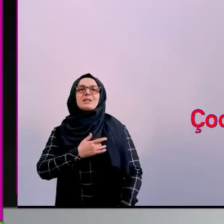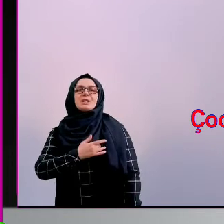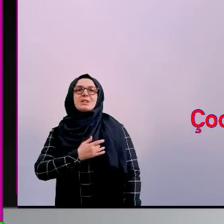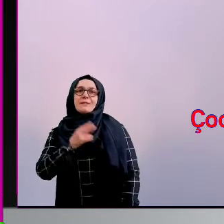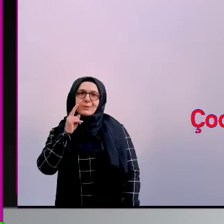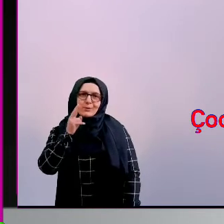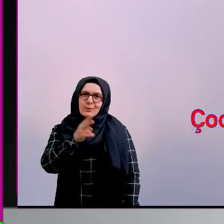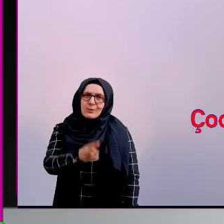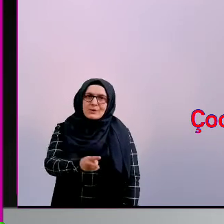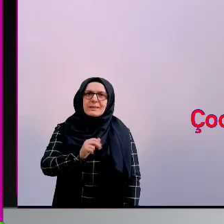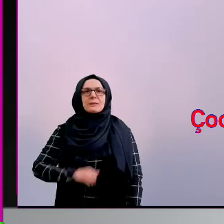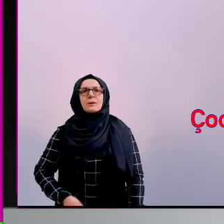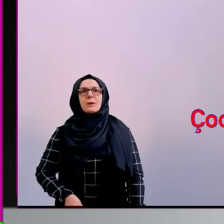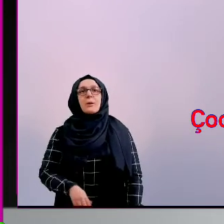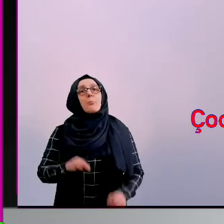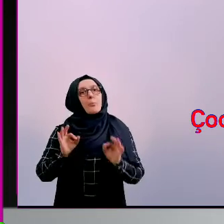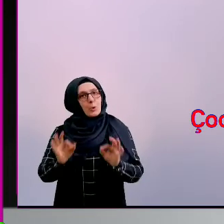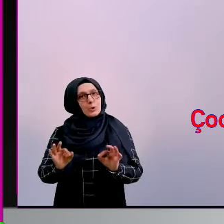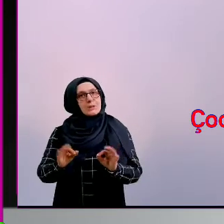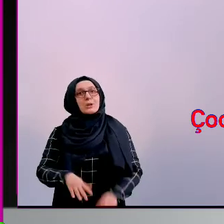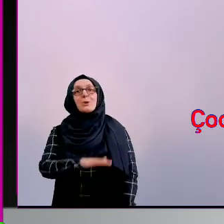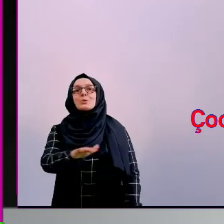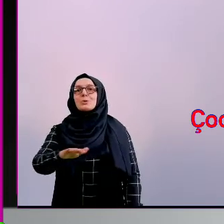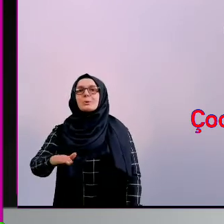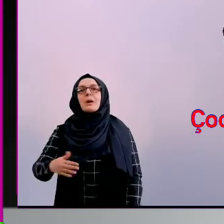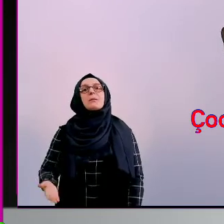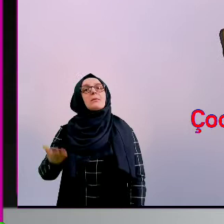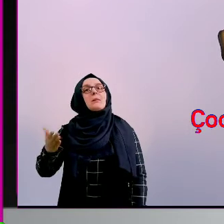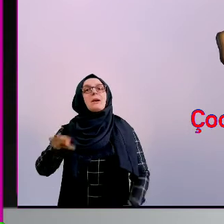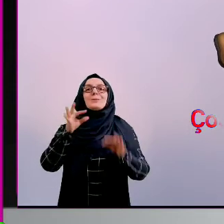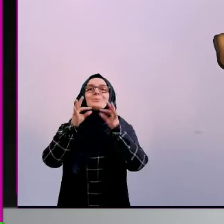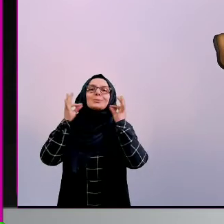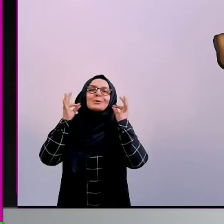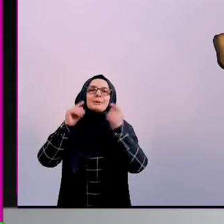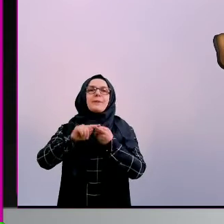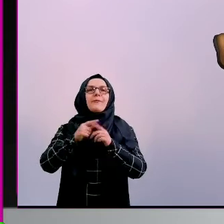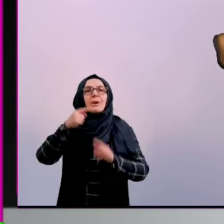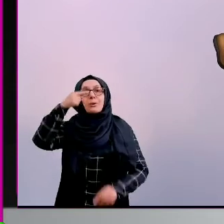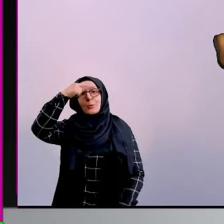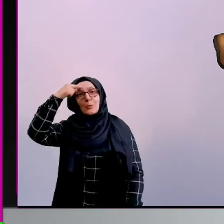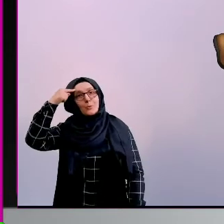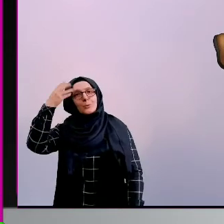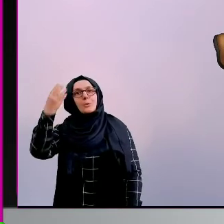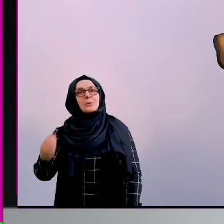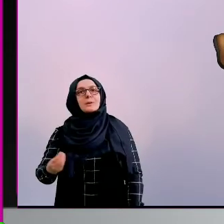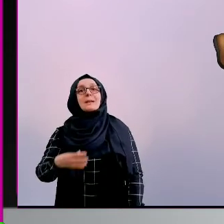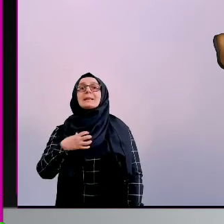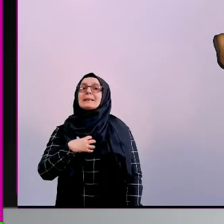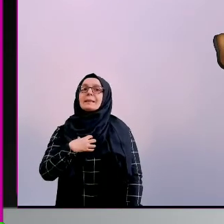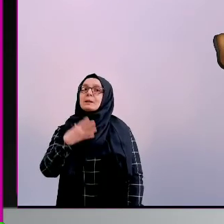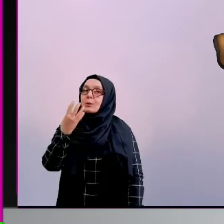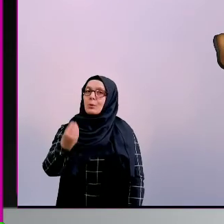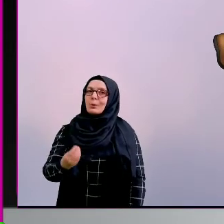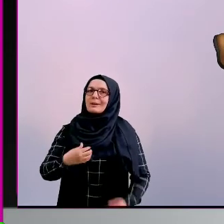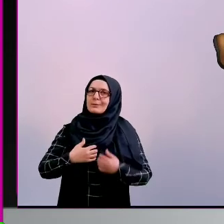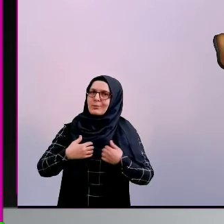fazla ilgi, yakınlık ve şefkat gösterin. Sevildiklerini ve değer verildiklerini hissettiklerinde çocuklar daha mutlu